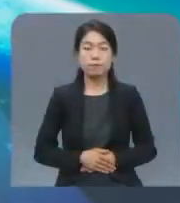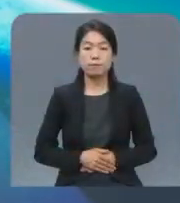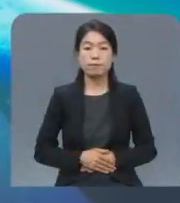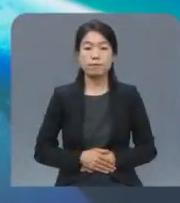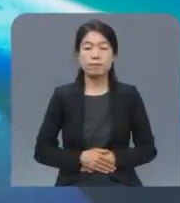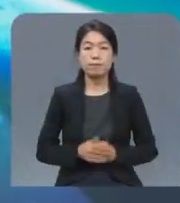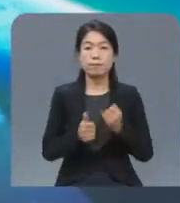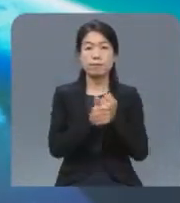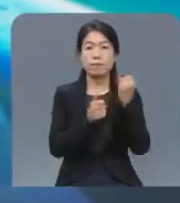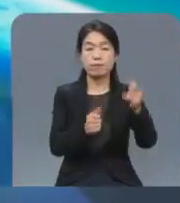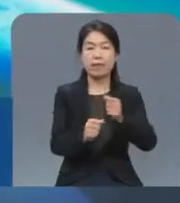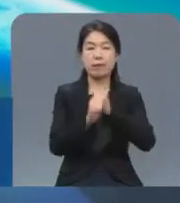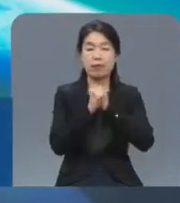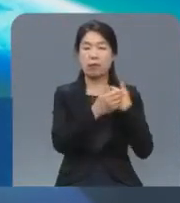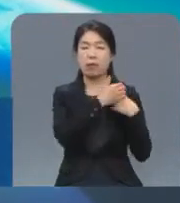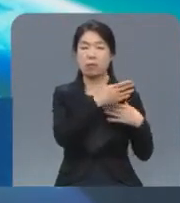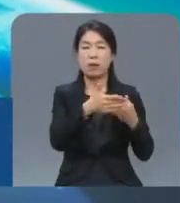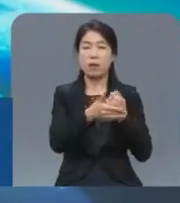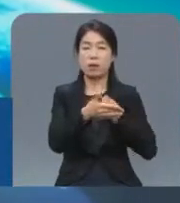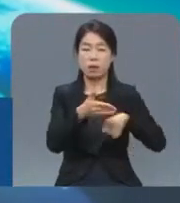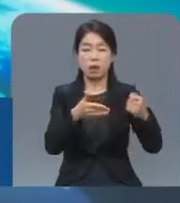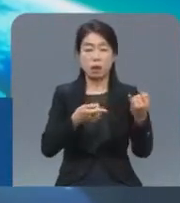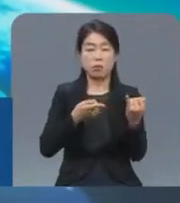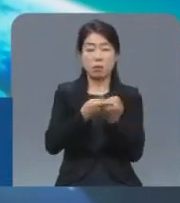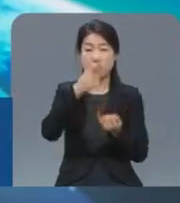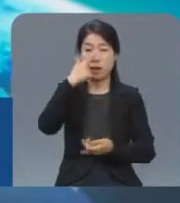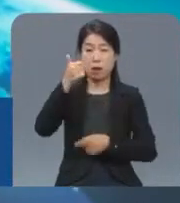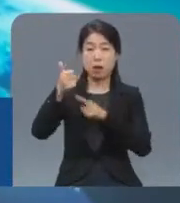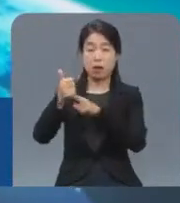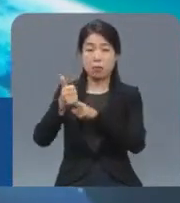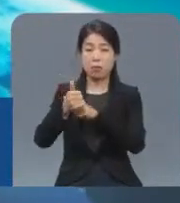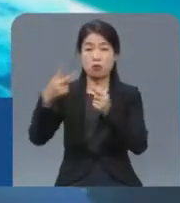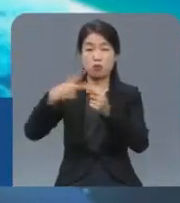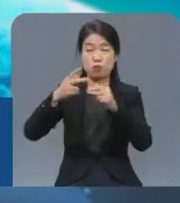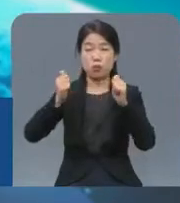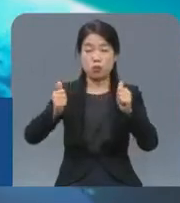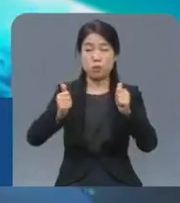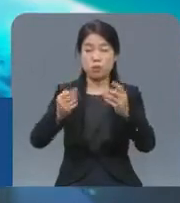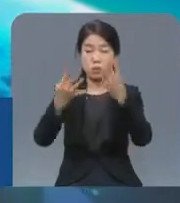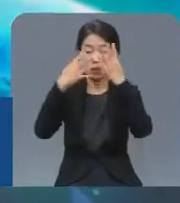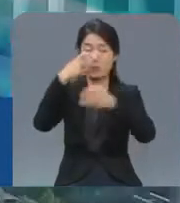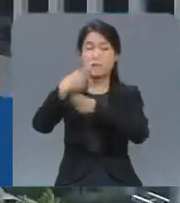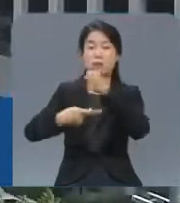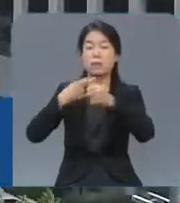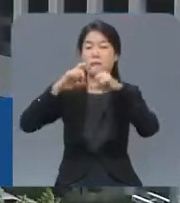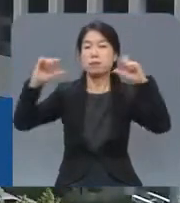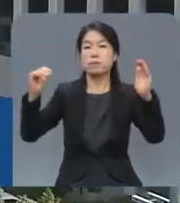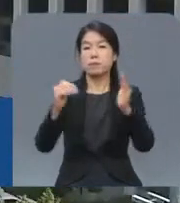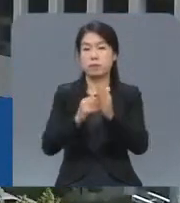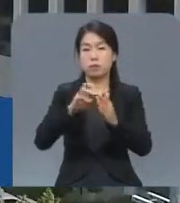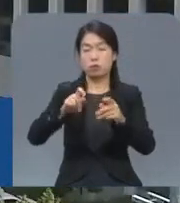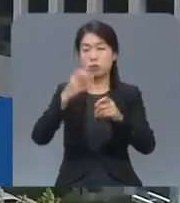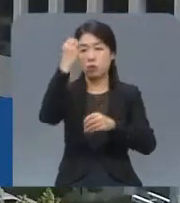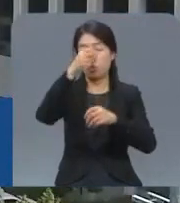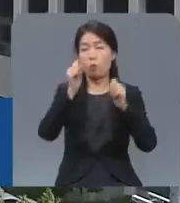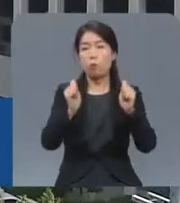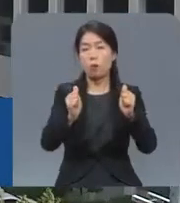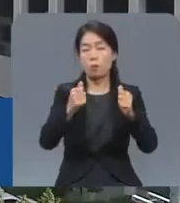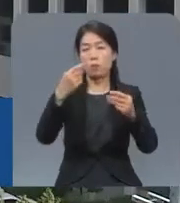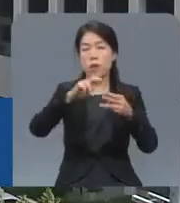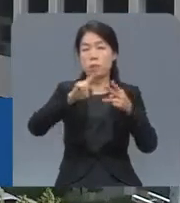아내의 자살을 방조하고 딸을 살해한 아버지가 항소심에서 징역 12년 형을 선고받았습니다 광주고법 형사 1부는